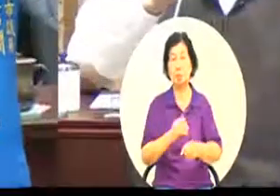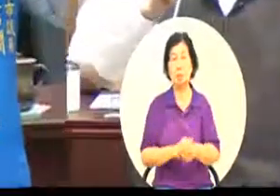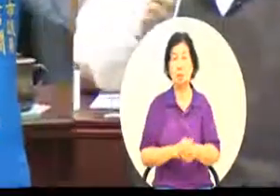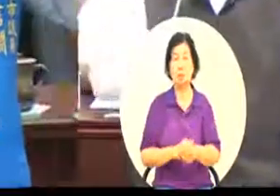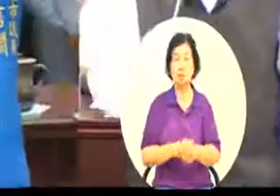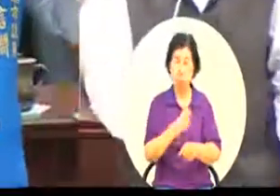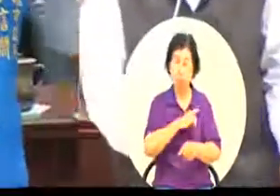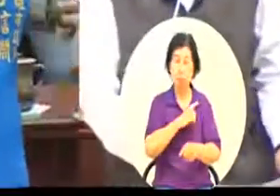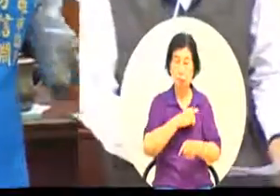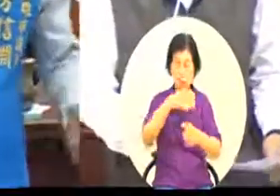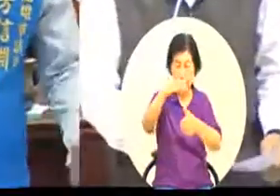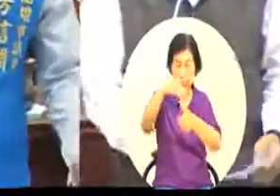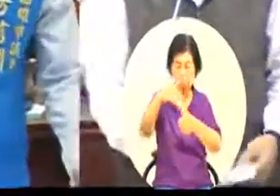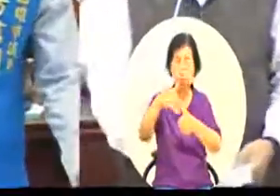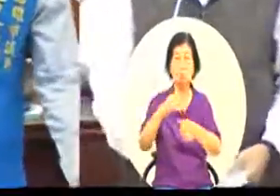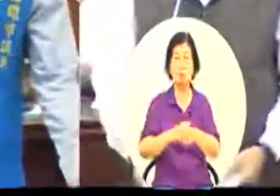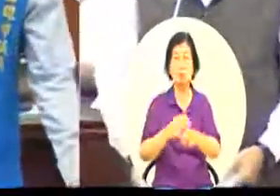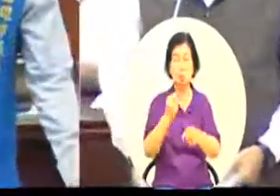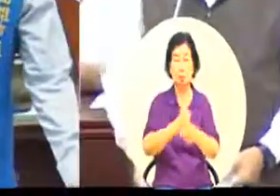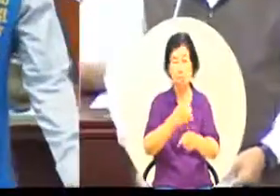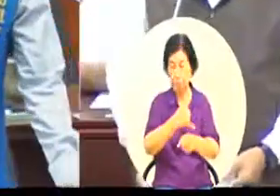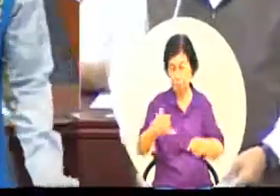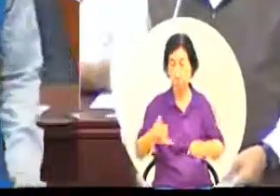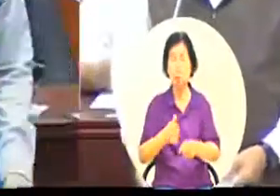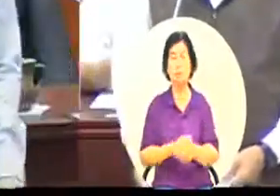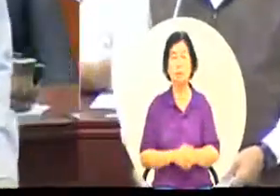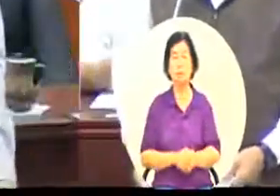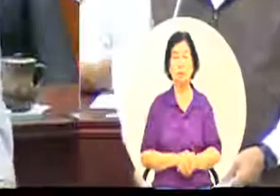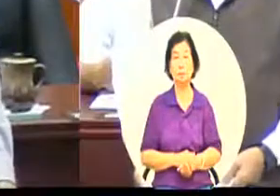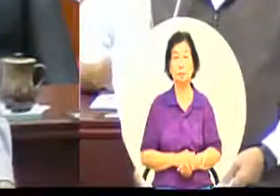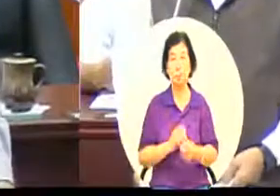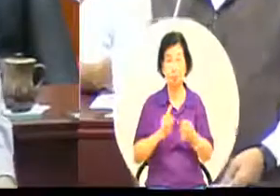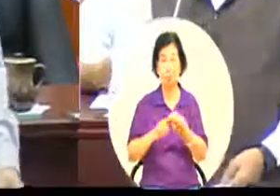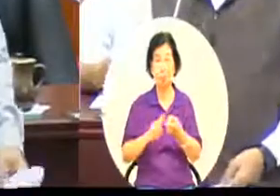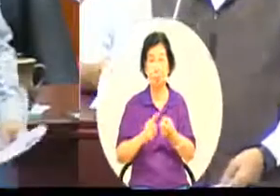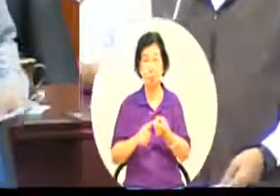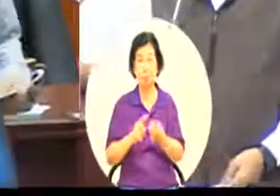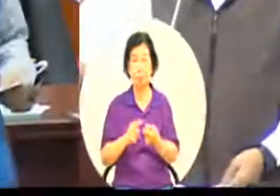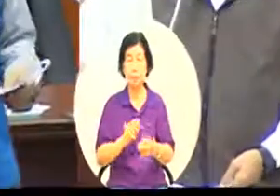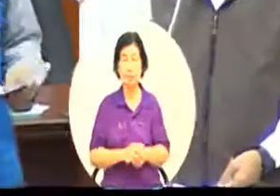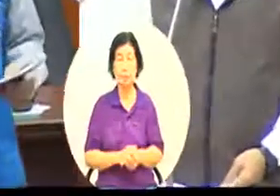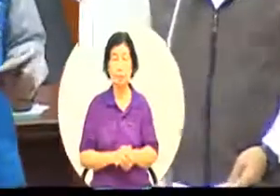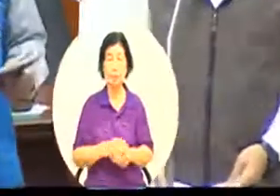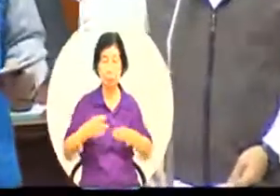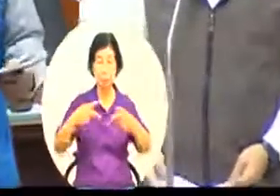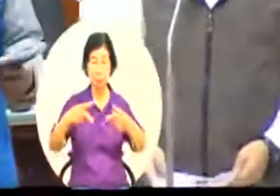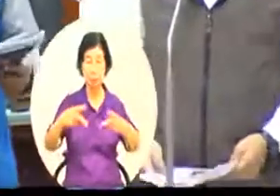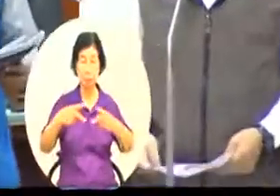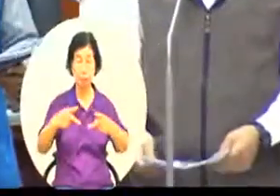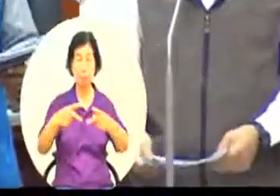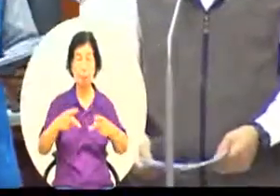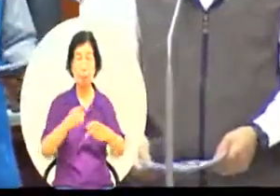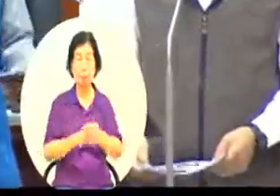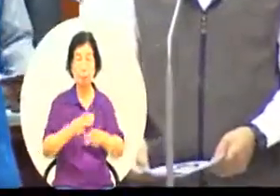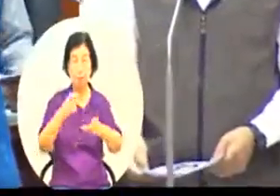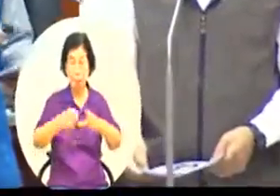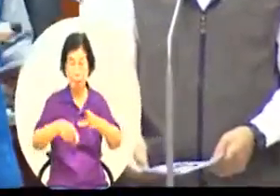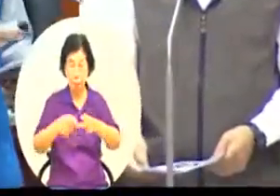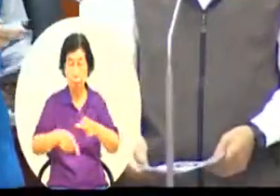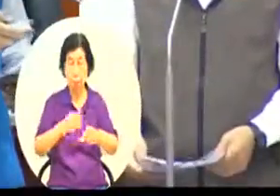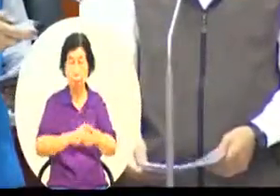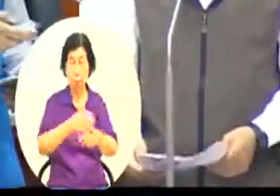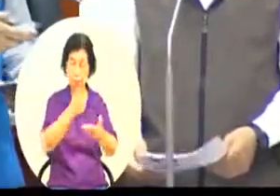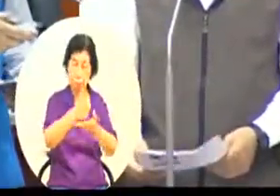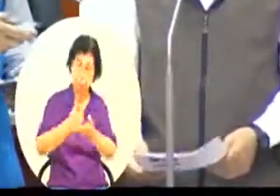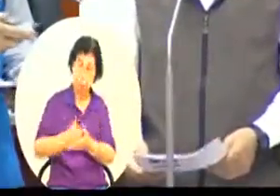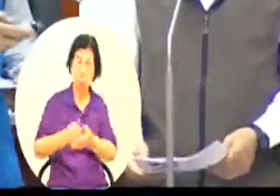聘的。 捷运公司招聘吧哈。啊，这个捷运公司招聘的，这个保全工